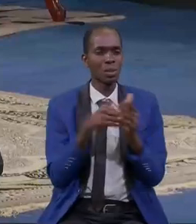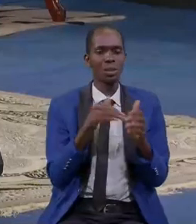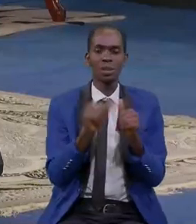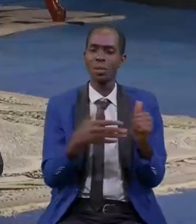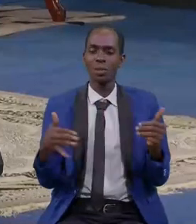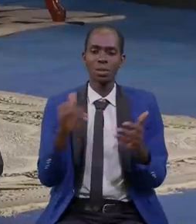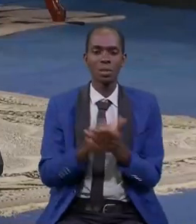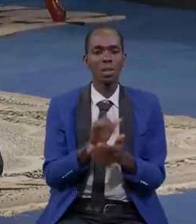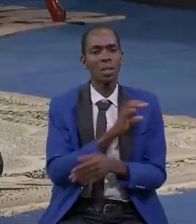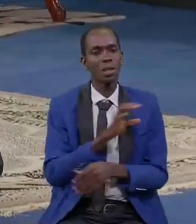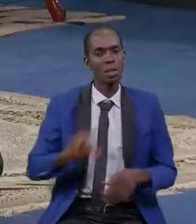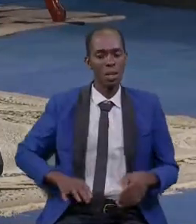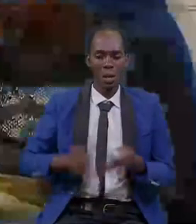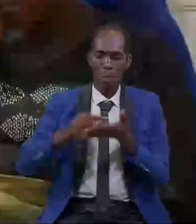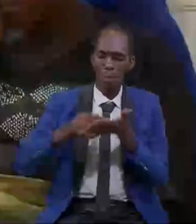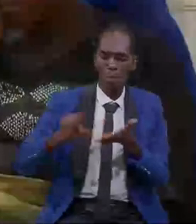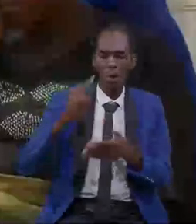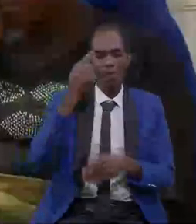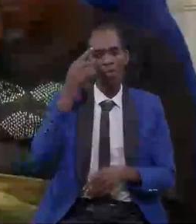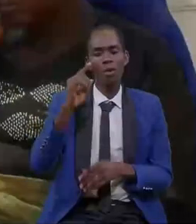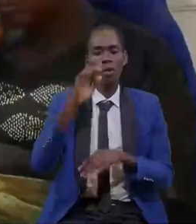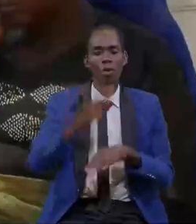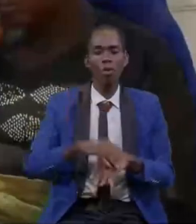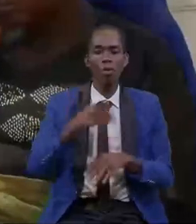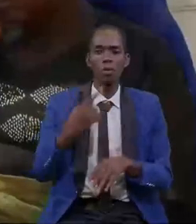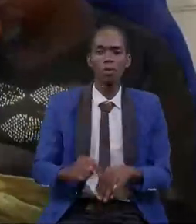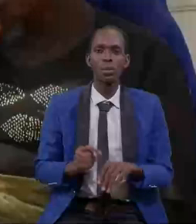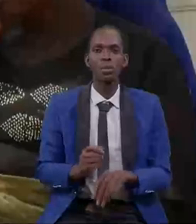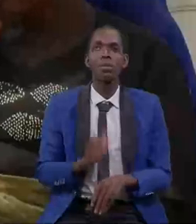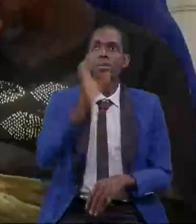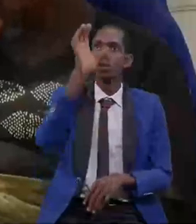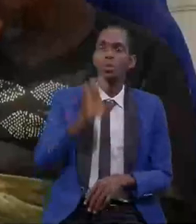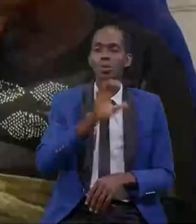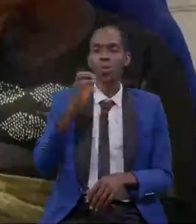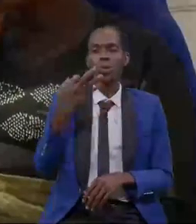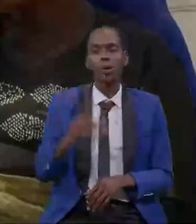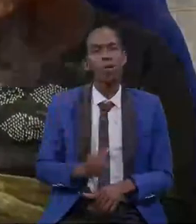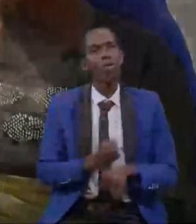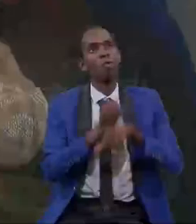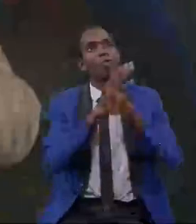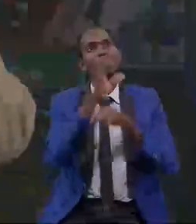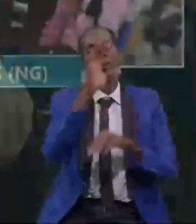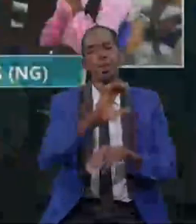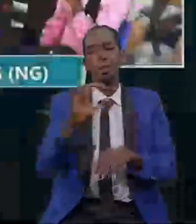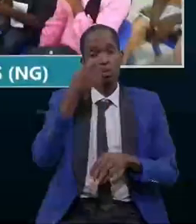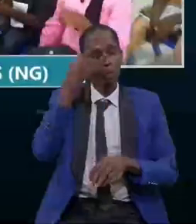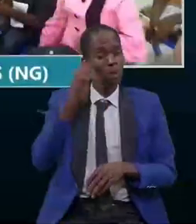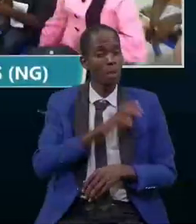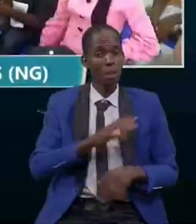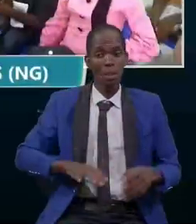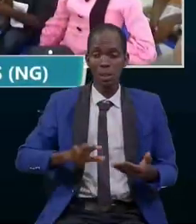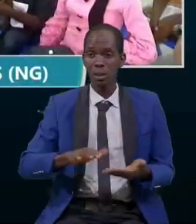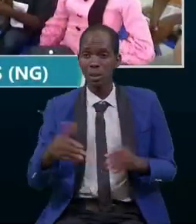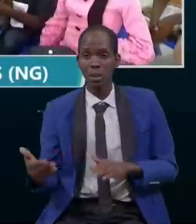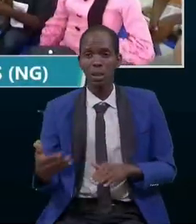pourquoi Christ a tout payé sur la croix du calvaire. Parce qu'il est mort. Il a donné son